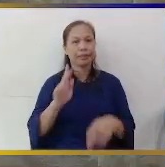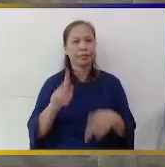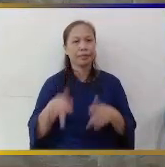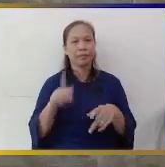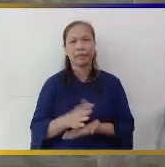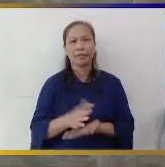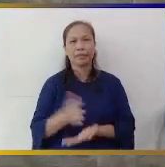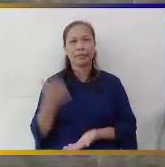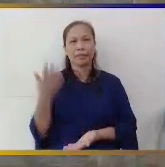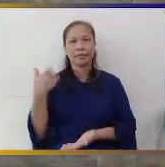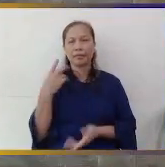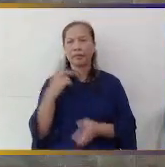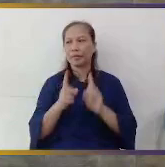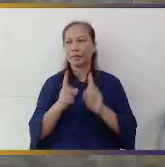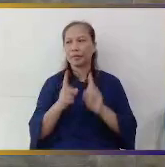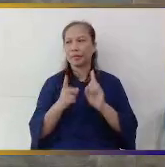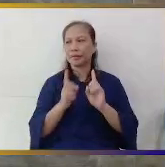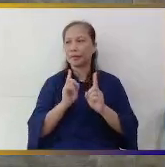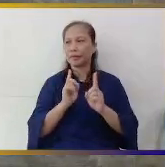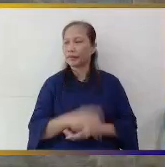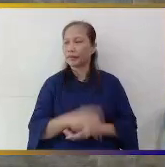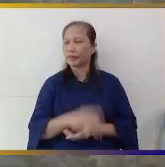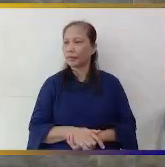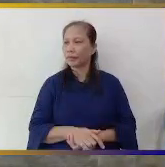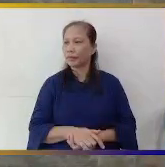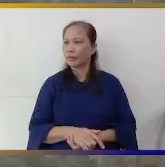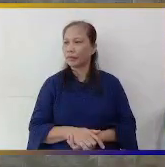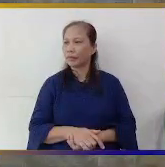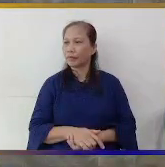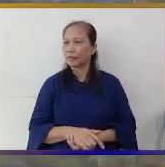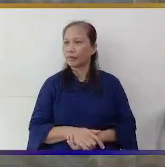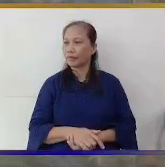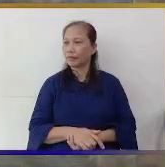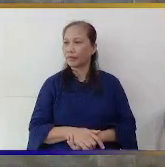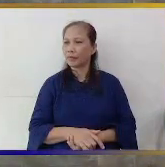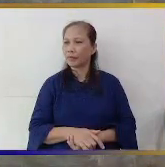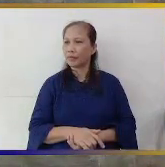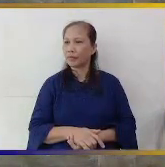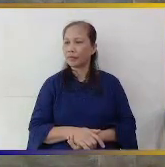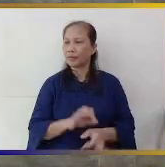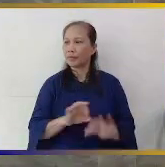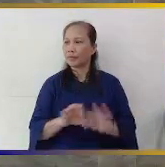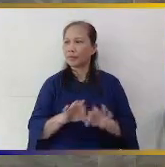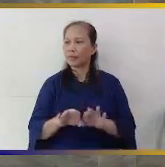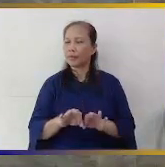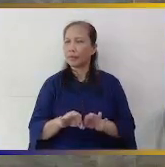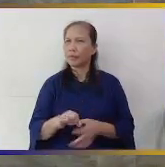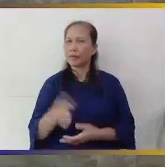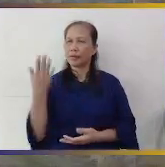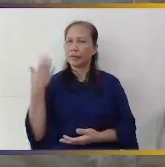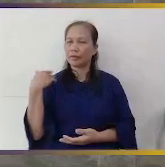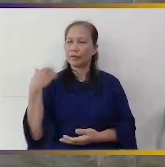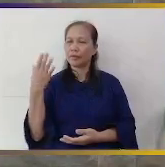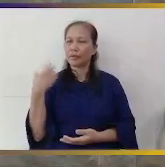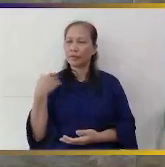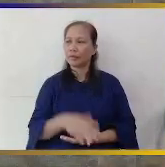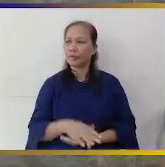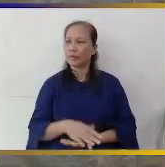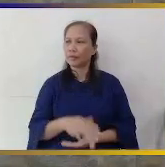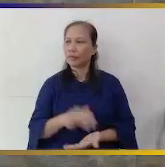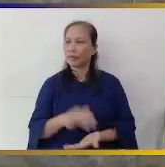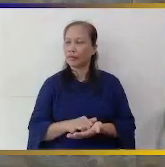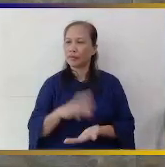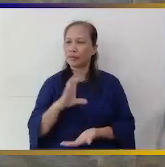pinag-usapan po natin nandy diyan po yung mga petr brans pinaliwanag ko po yan sa inyo binigay ko po yan sila sa inyo Itong mga